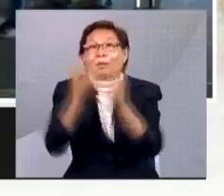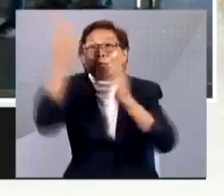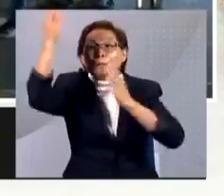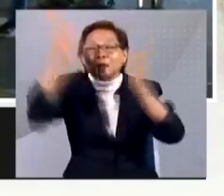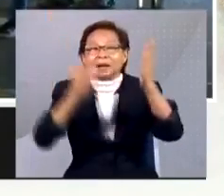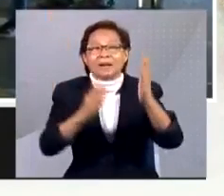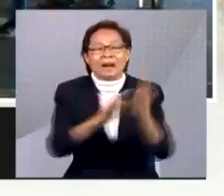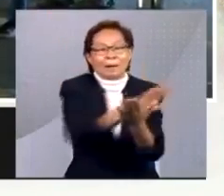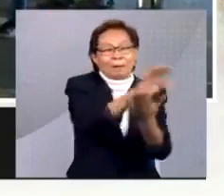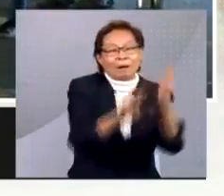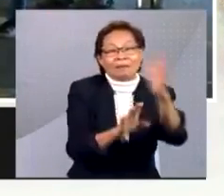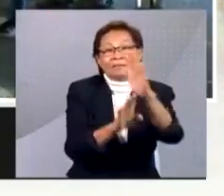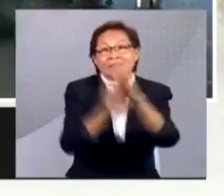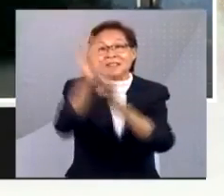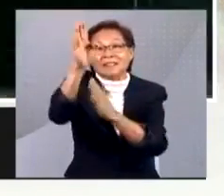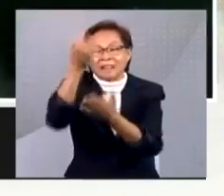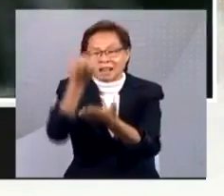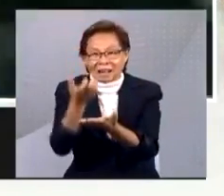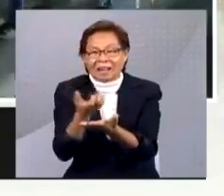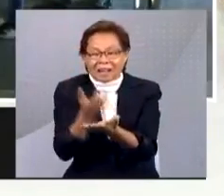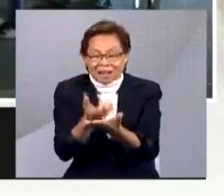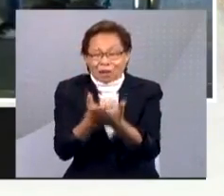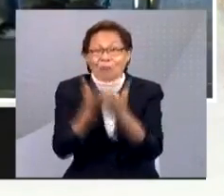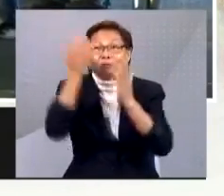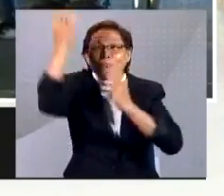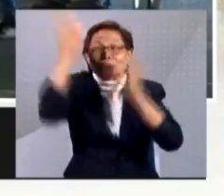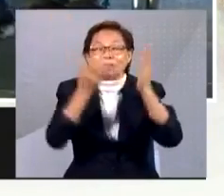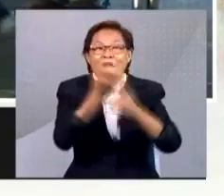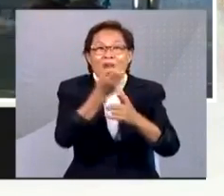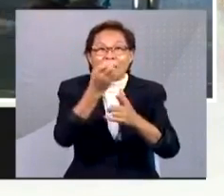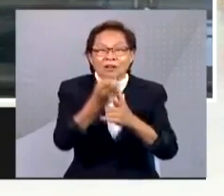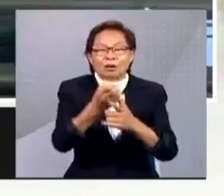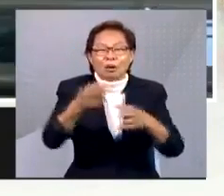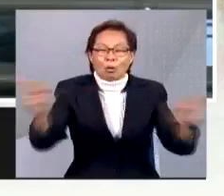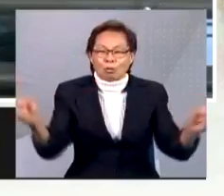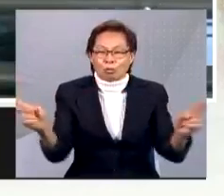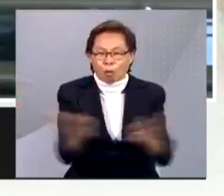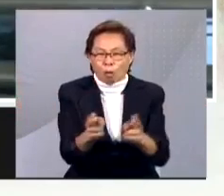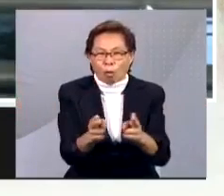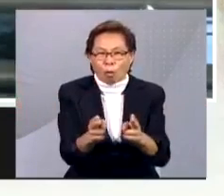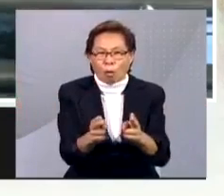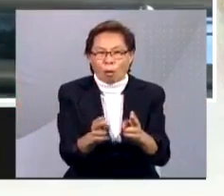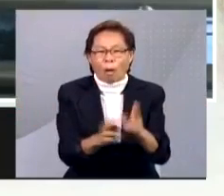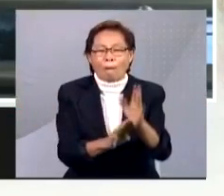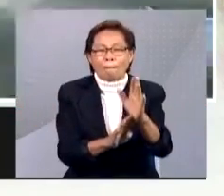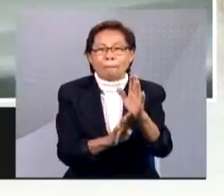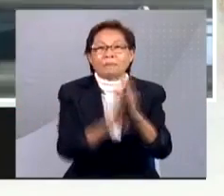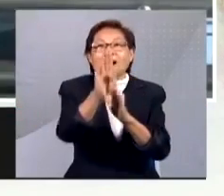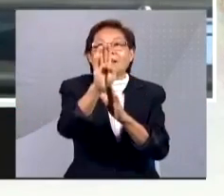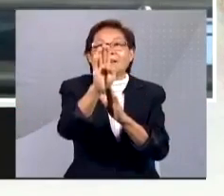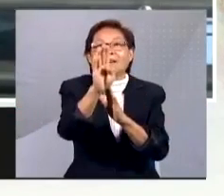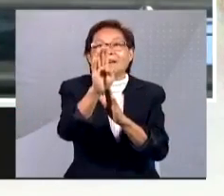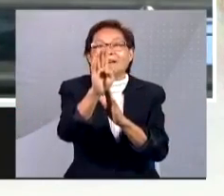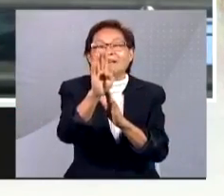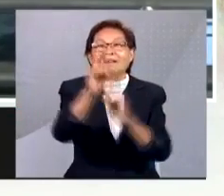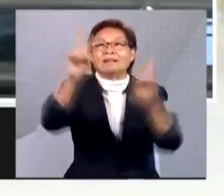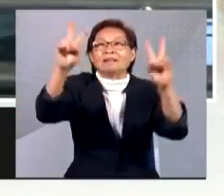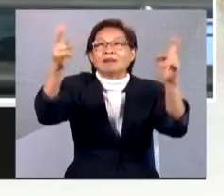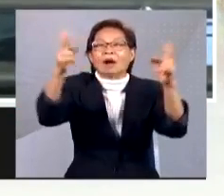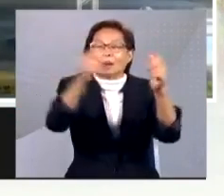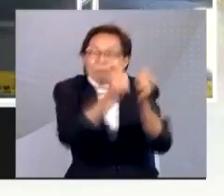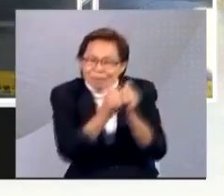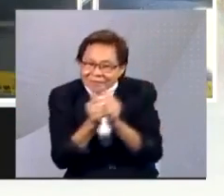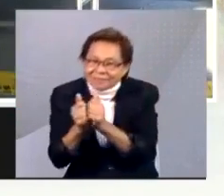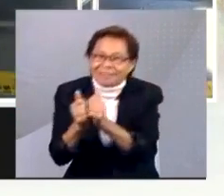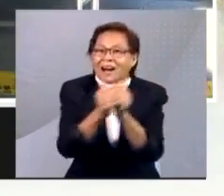Pelan jana semula ekonomi negara atau secara ringkasnya penjana dengan tema